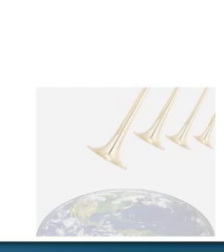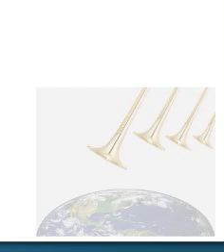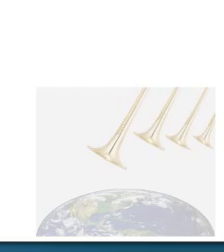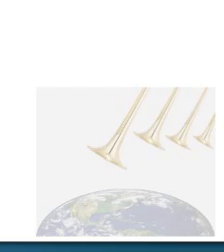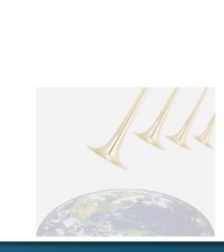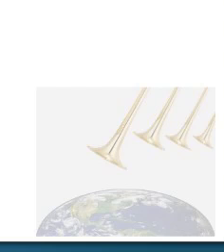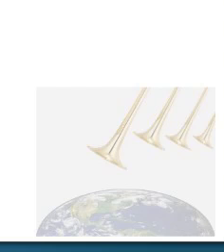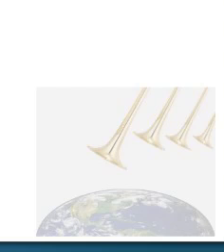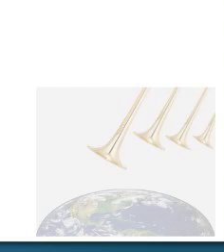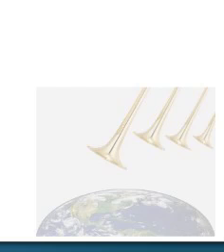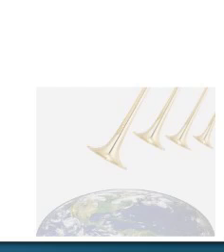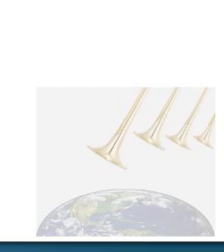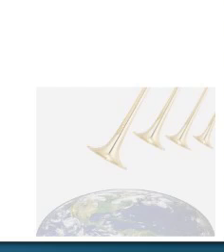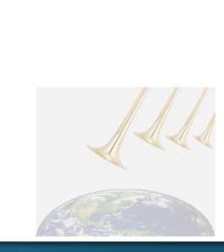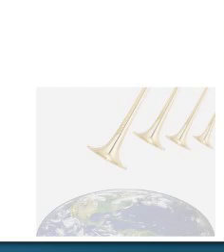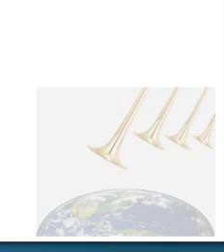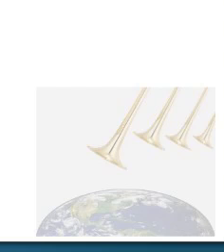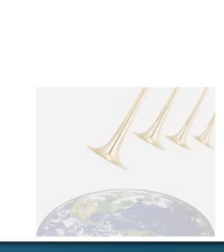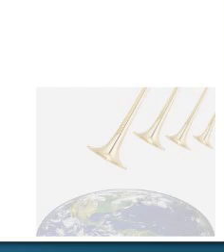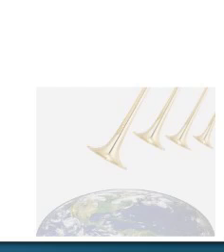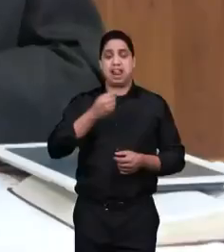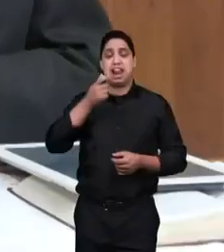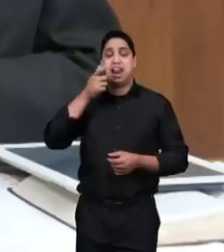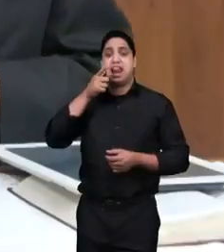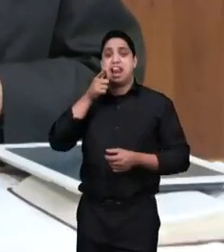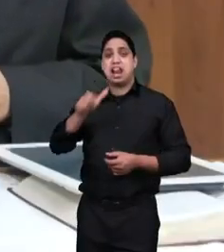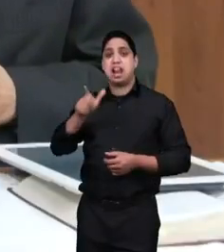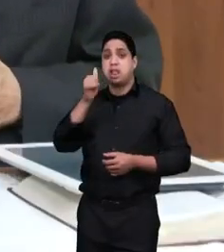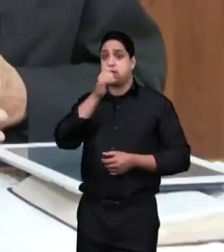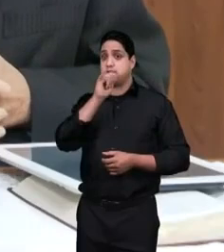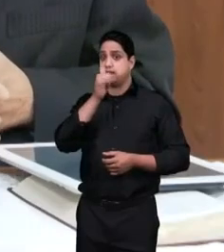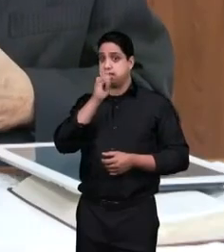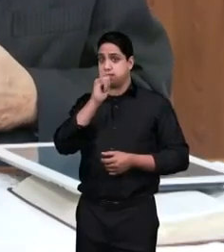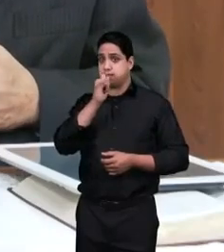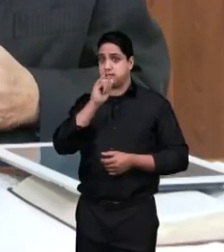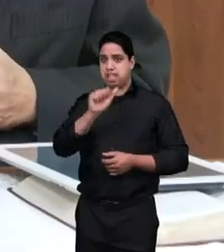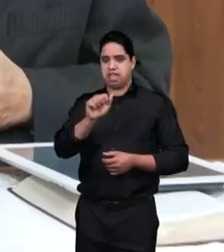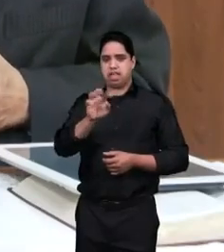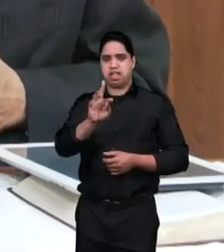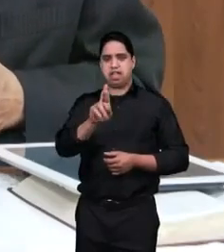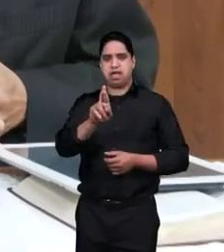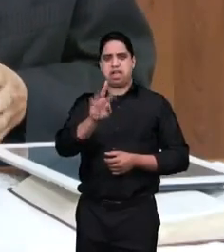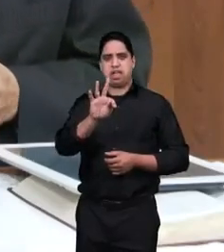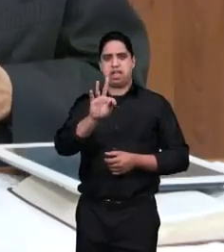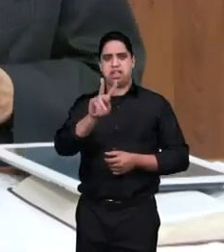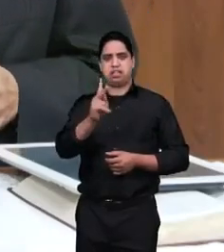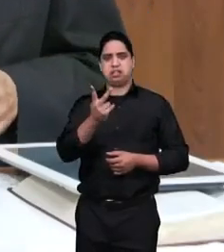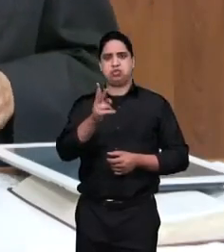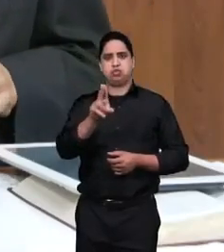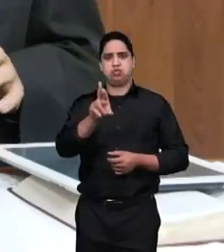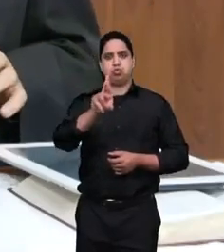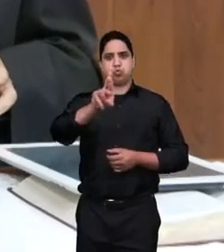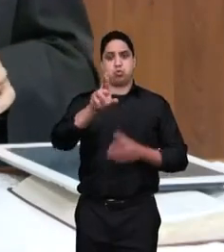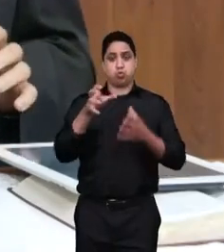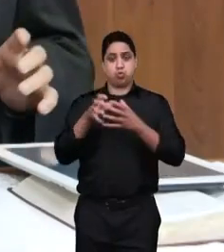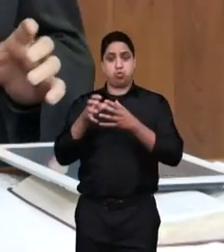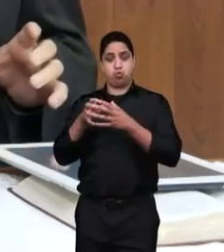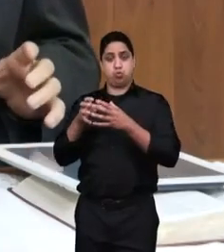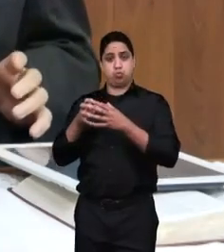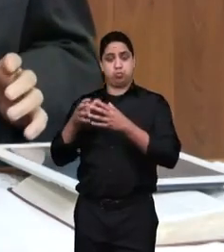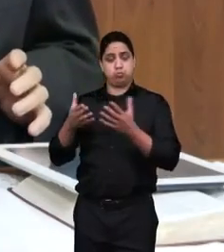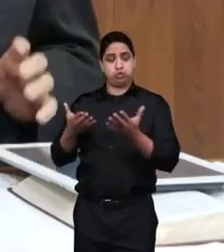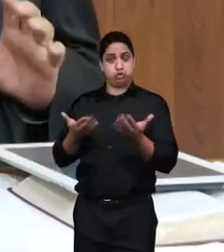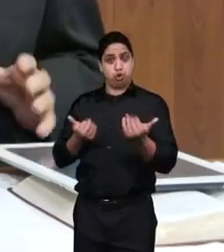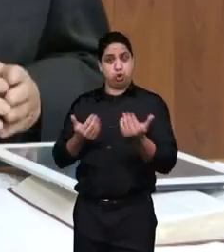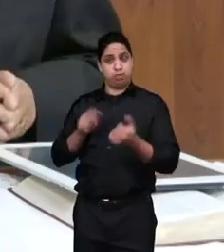this will be our brother in Italian, Arturo Siviani. He is one of